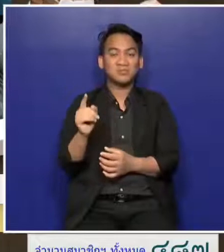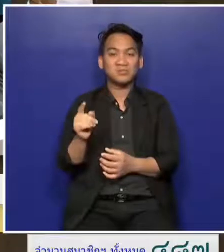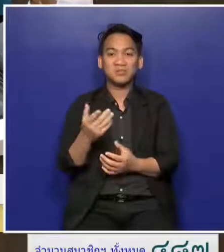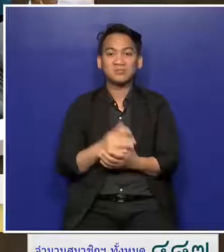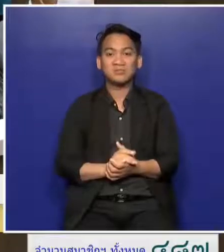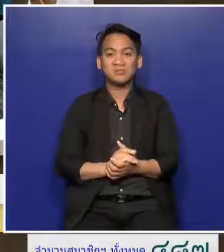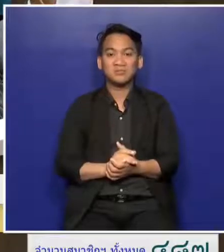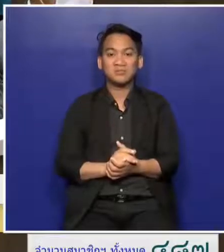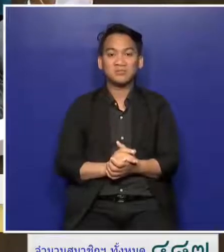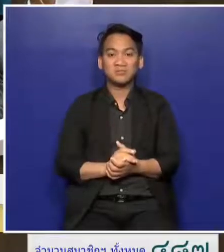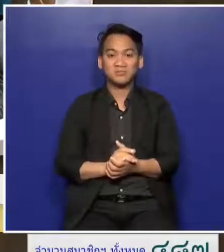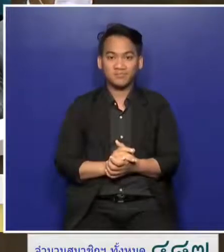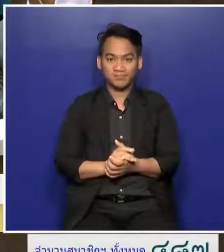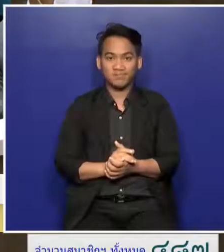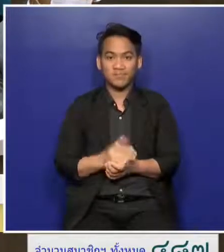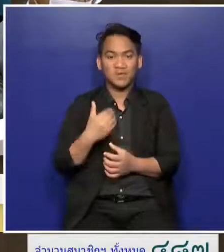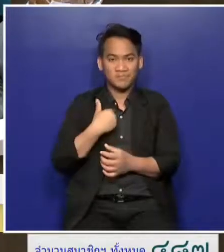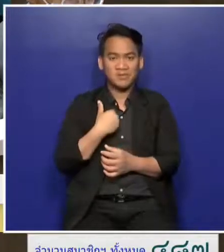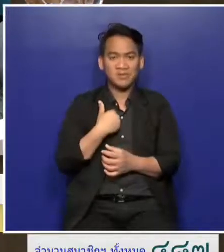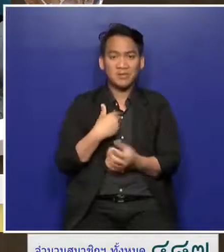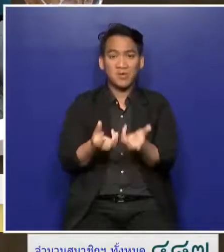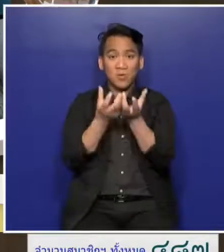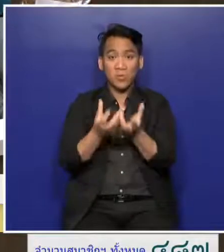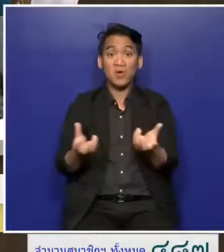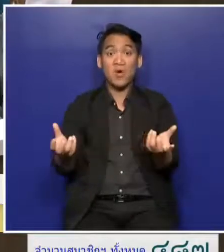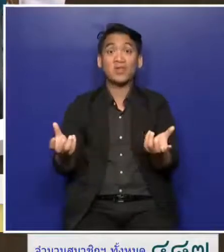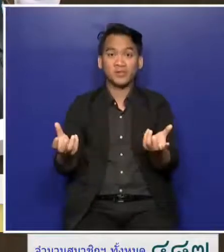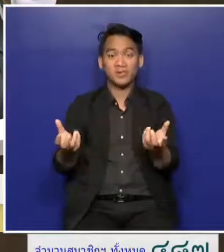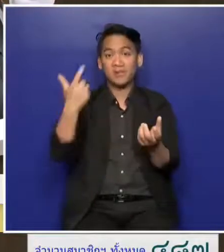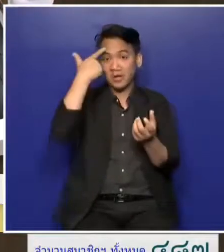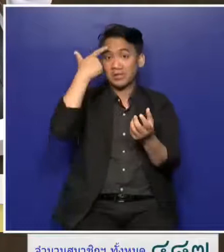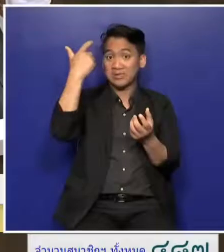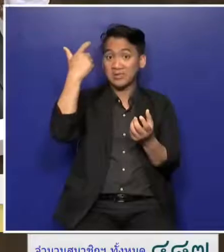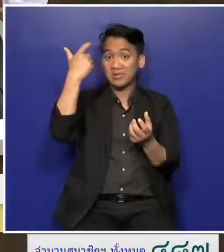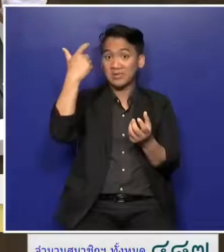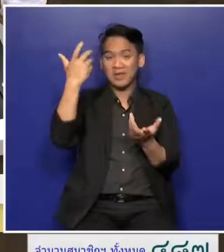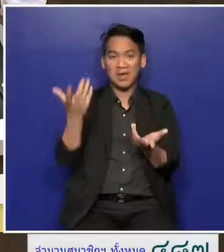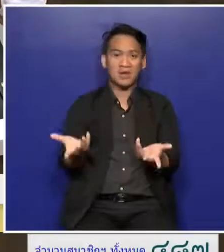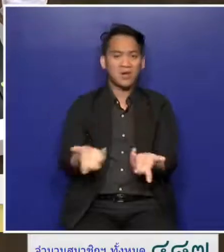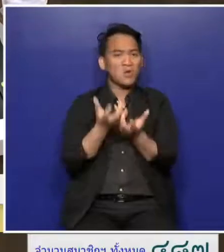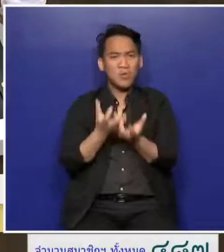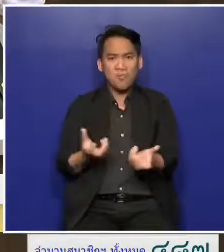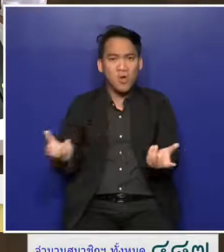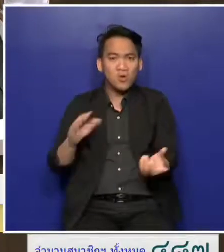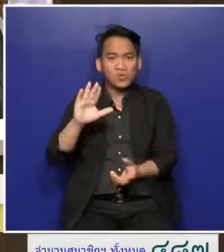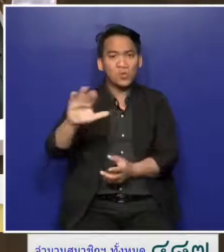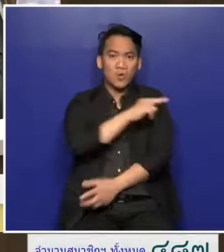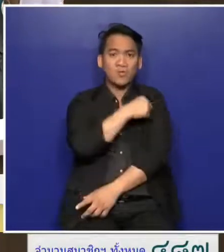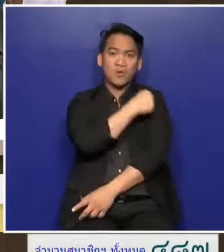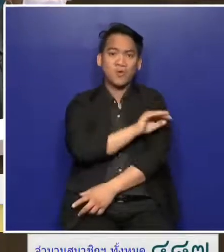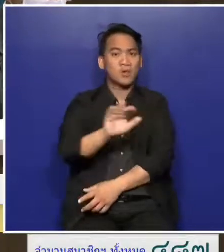โดยใช้สวอบ 10 คนแล้วกมาตรวจถ้า 10 คนทไม่เจอนะครับก็คือไม่ต้องตรจให่แต่ถ้